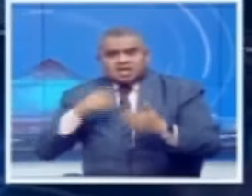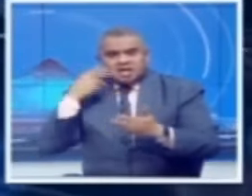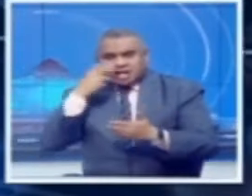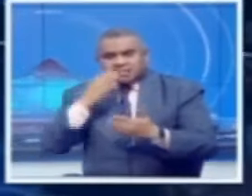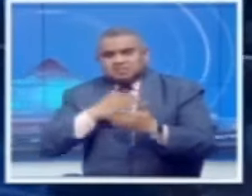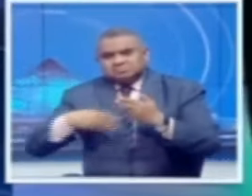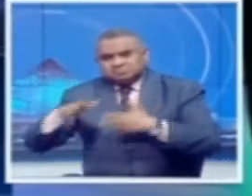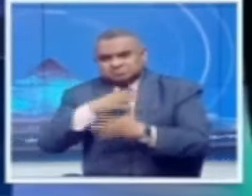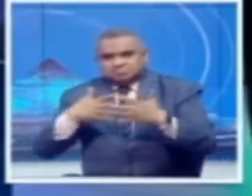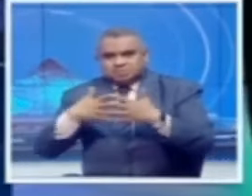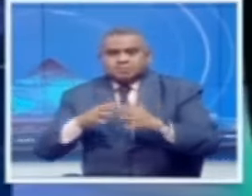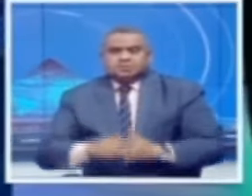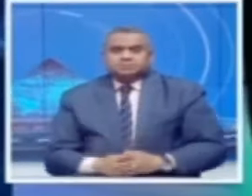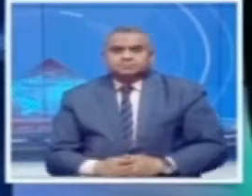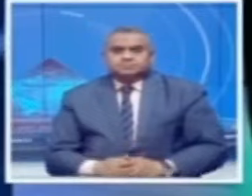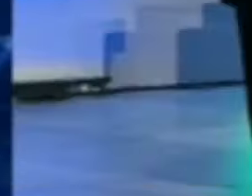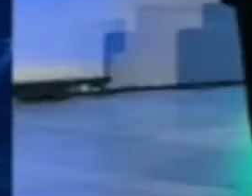الآثار.